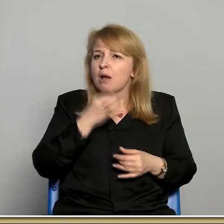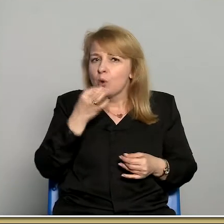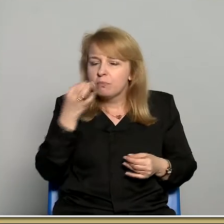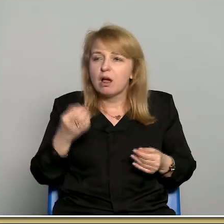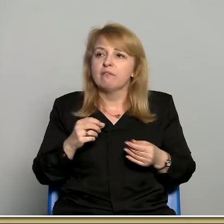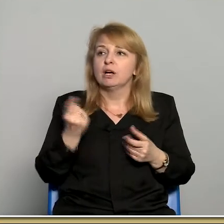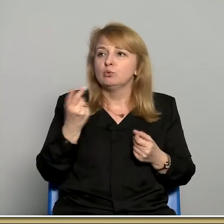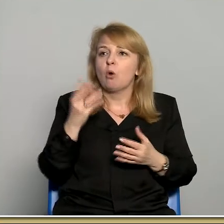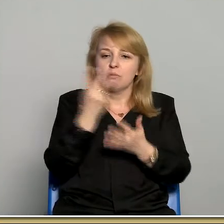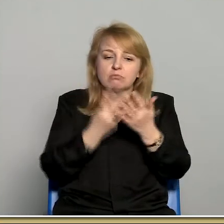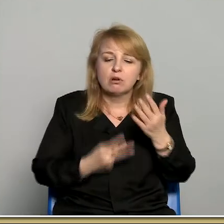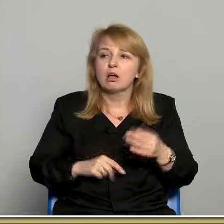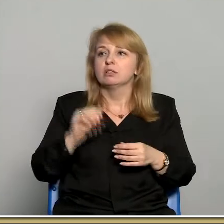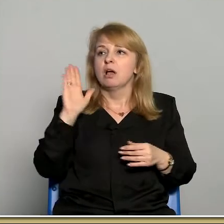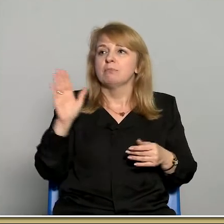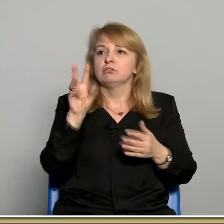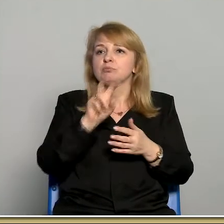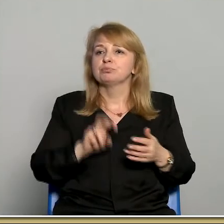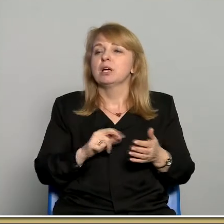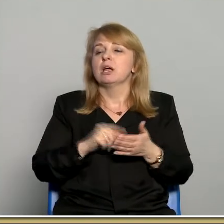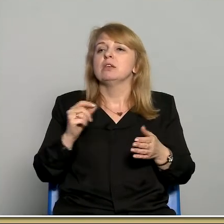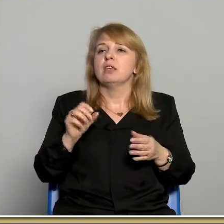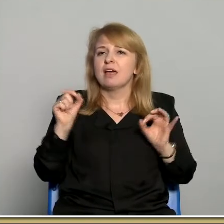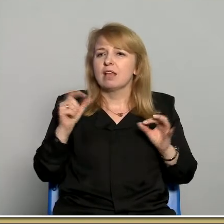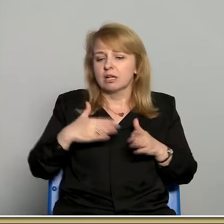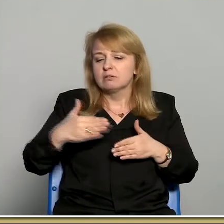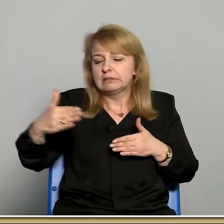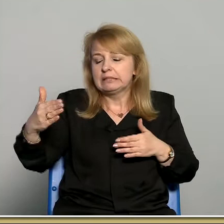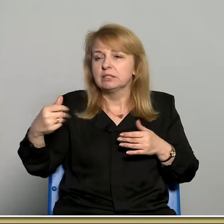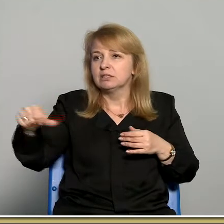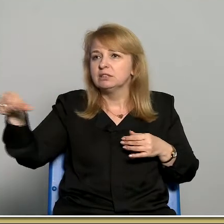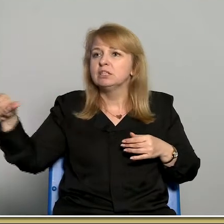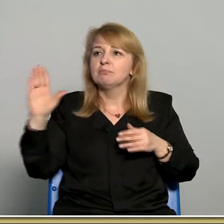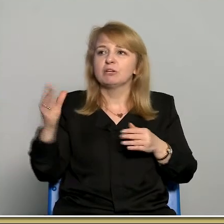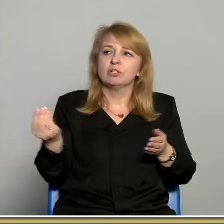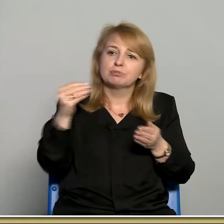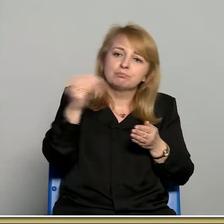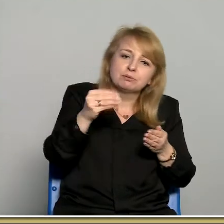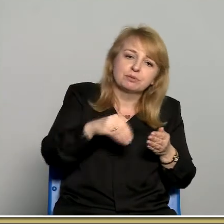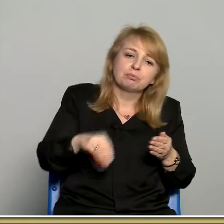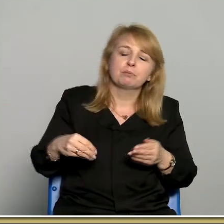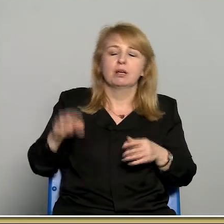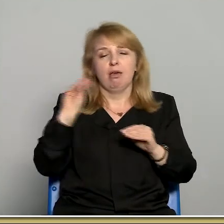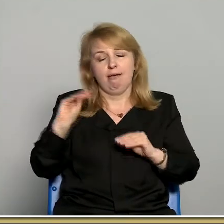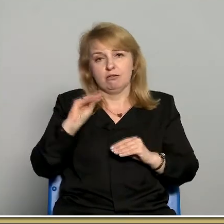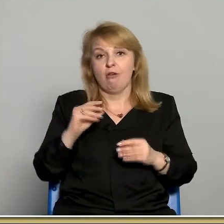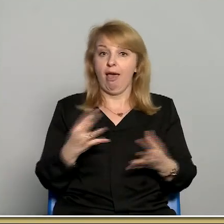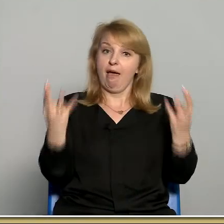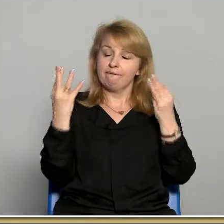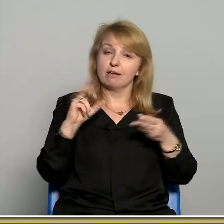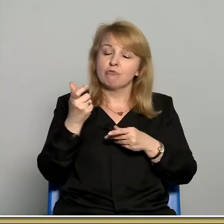treścią. Ona będzie się sukcesywnie w ciągu najbliższych tygodni pokazywać, jakkolwiek najważniejsze elementy,